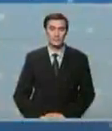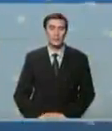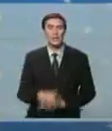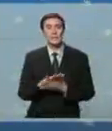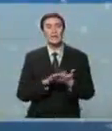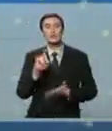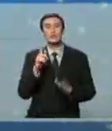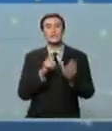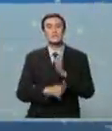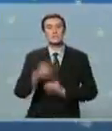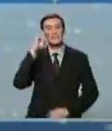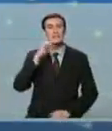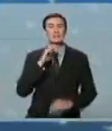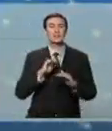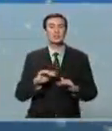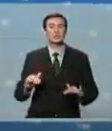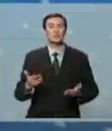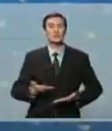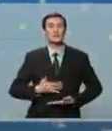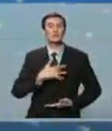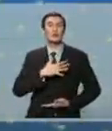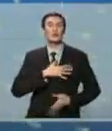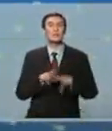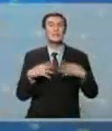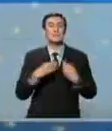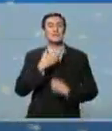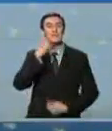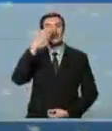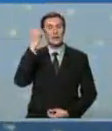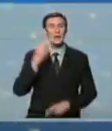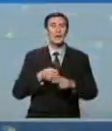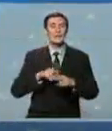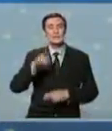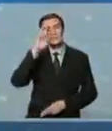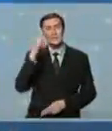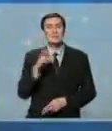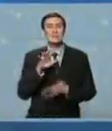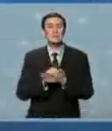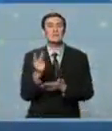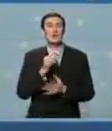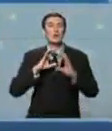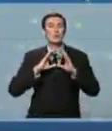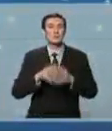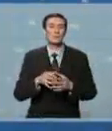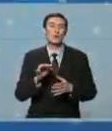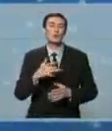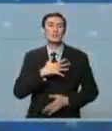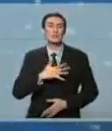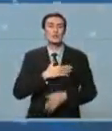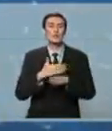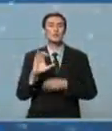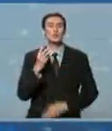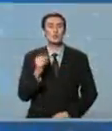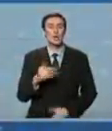К другим темам. 170 казахстанских детей живут в приемных семьях в Италии. Эта страна занимает второе место в мире по количеству усыновлений